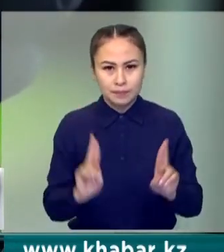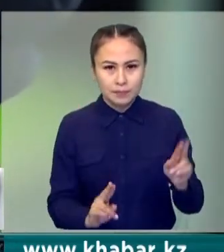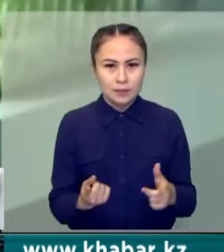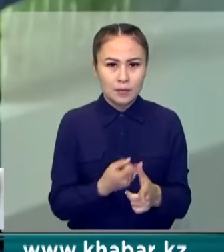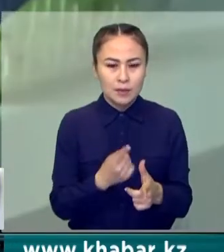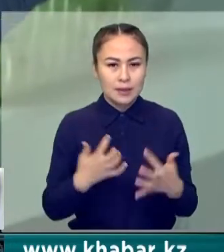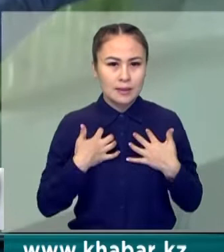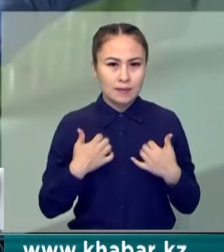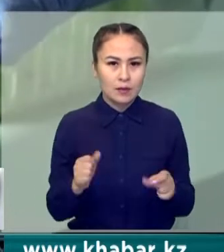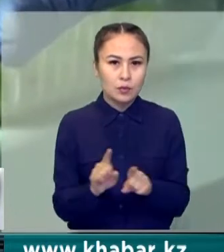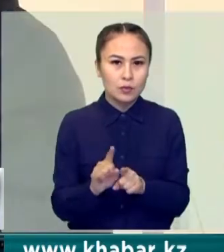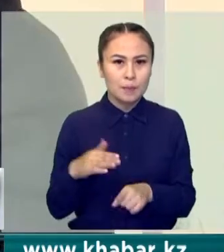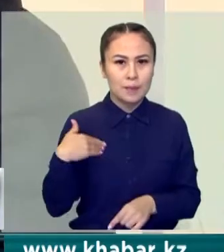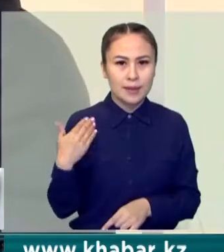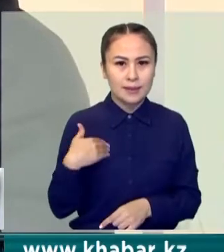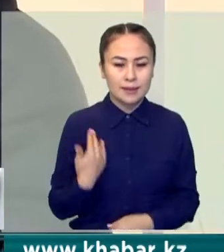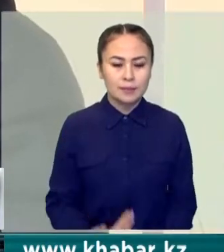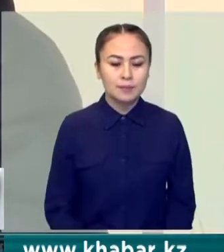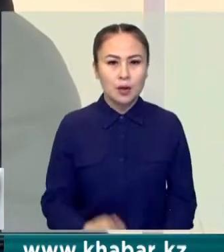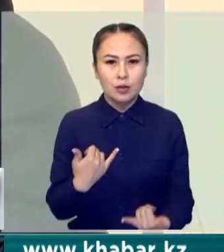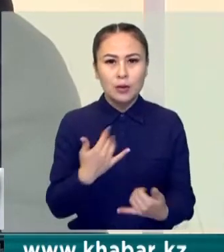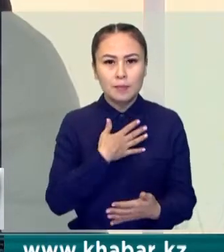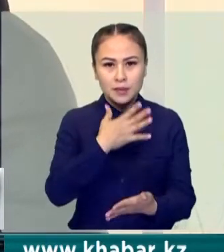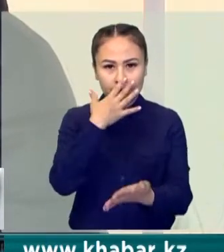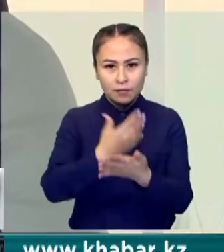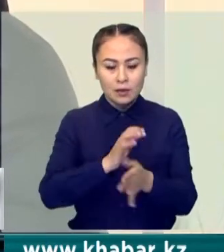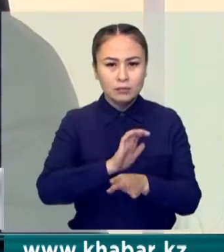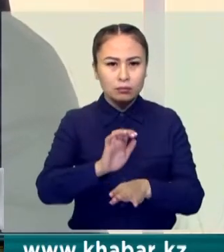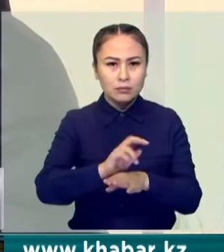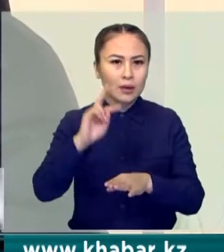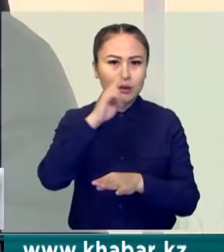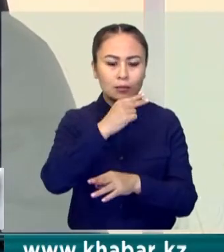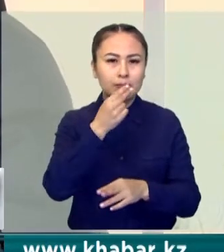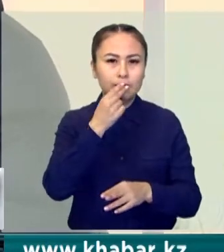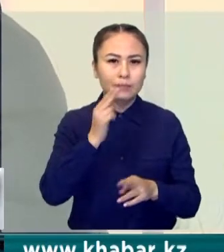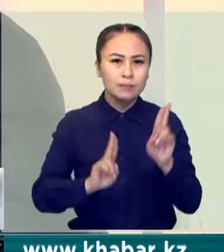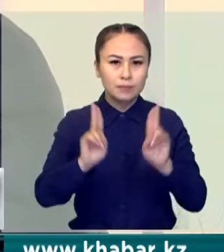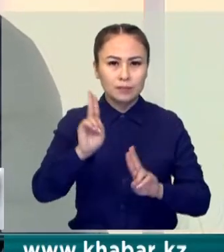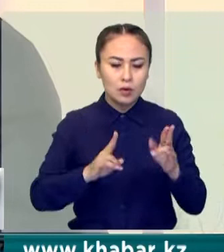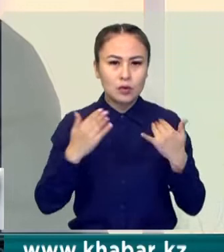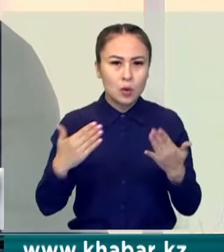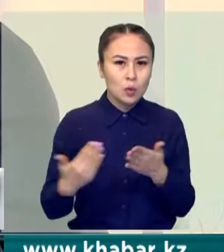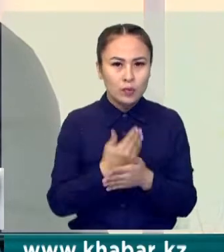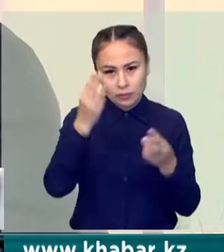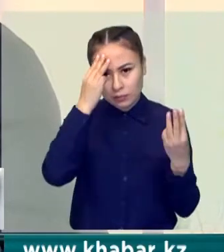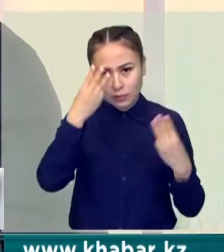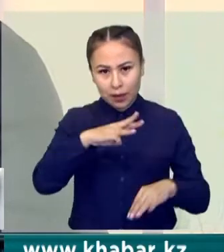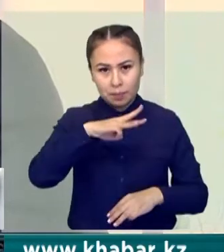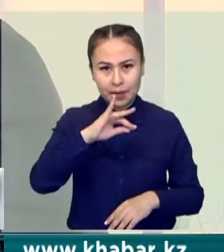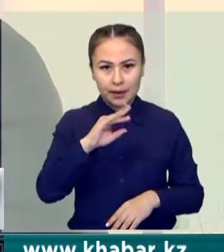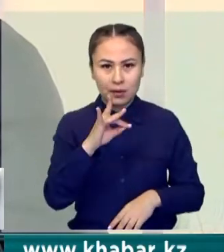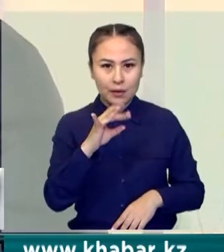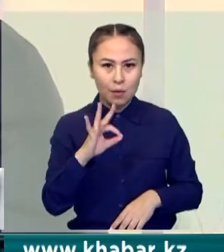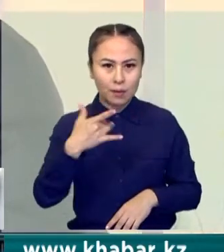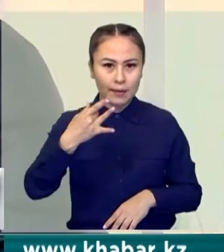өсімдік денсаулыққа да пайдалы дейді. Біздің өнім қазір кезде дұрыс тамақтану үрдісінің жаңа форматы, бұл микрогрин өнімі деп